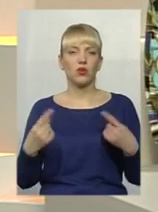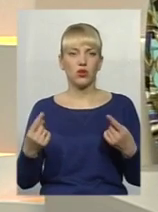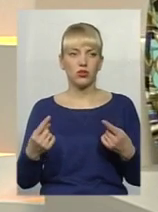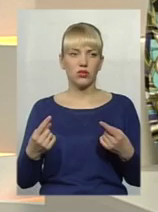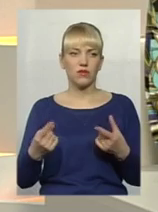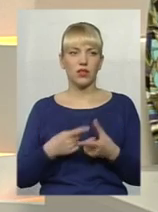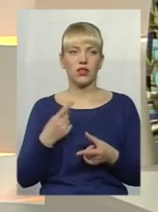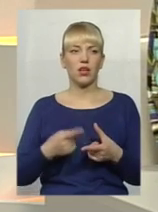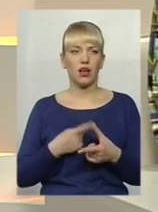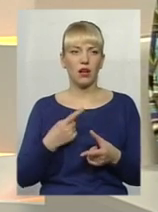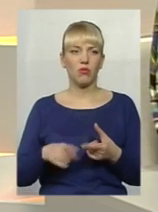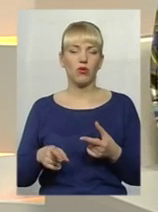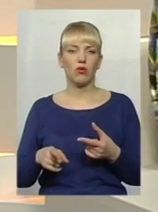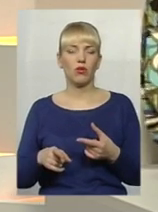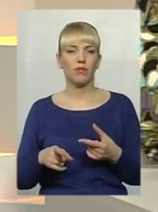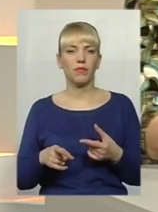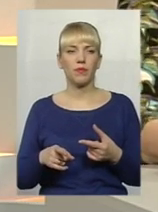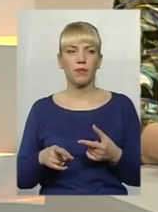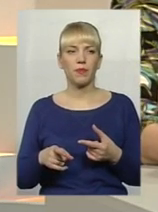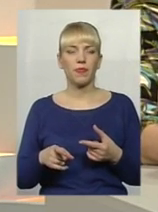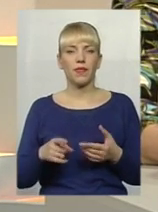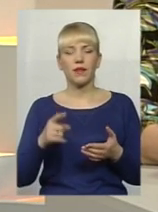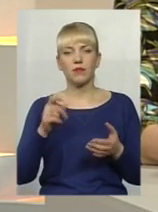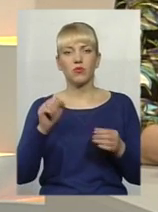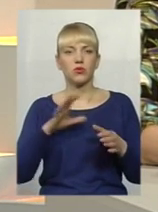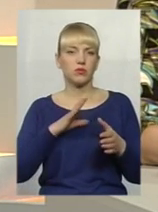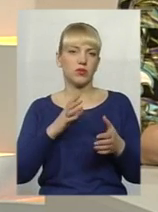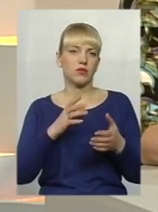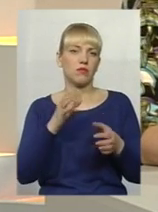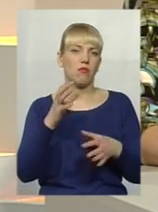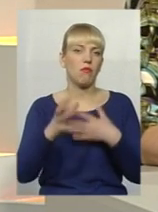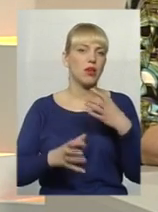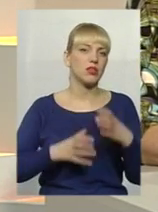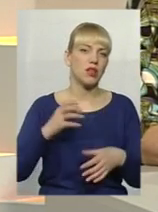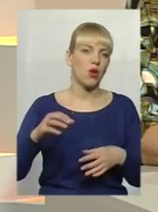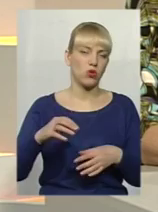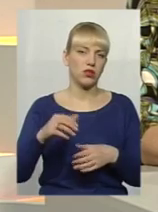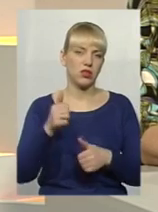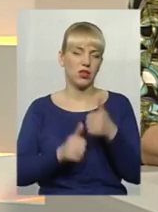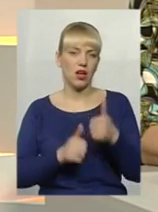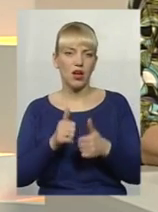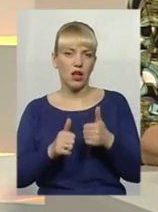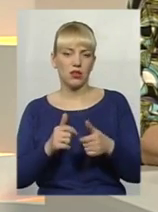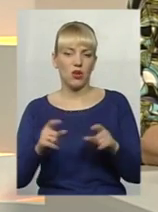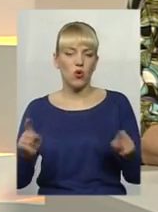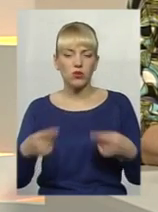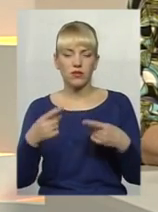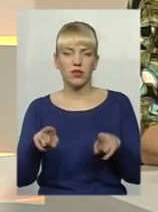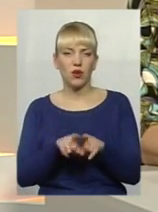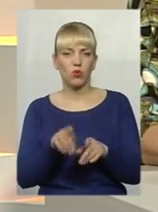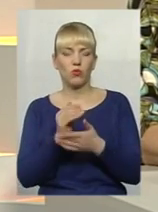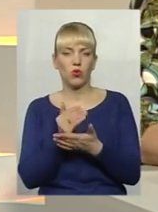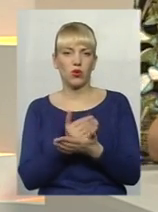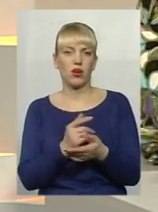організувати, або ж зачепивши якісь міжнародні гранти, організувати таку програму, розробити її, щоб